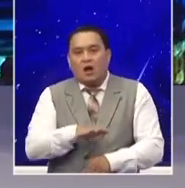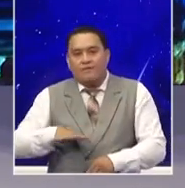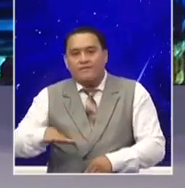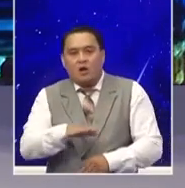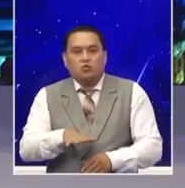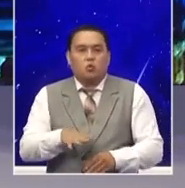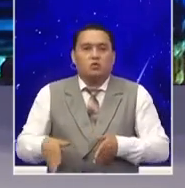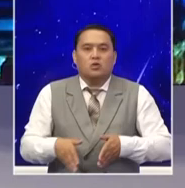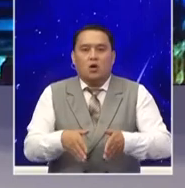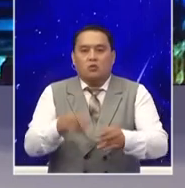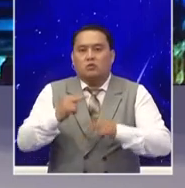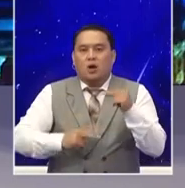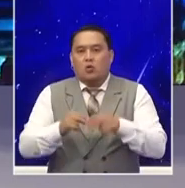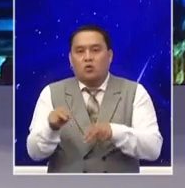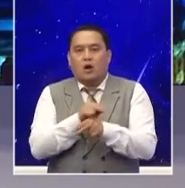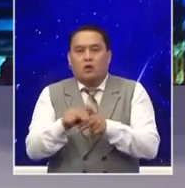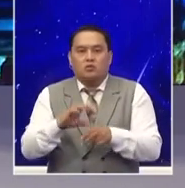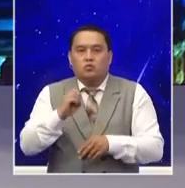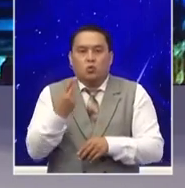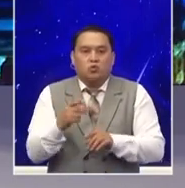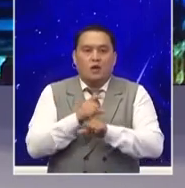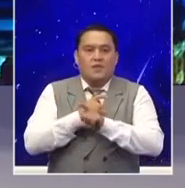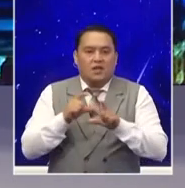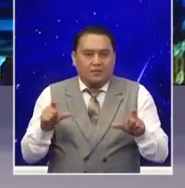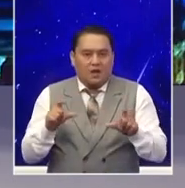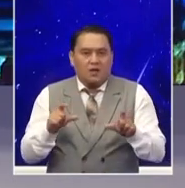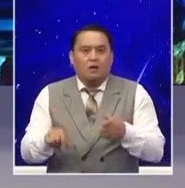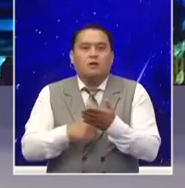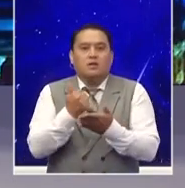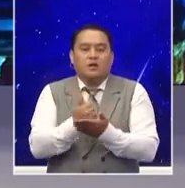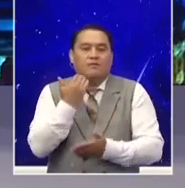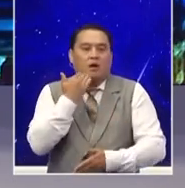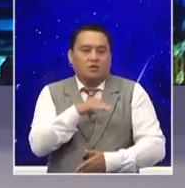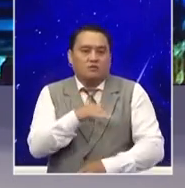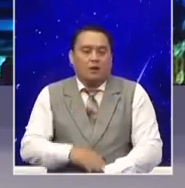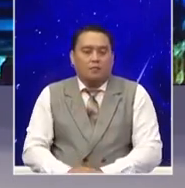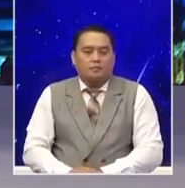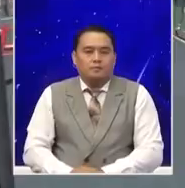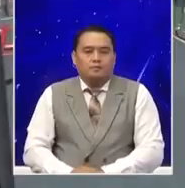детских площадок и дорог, строительство и реконструкция социальных объектов. В приоритете – качество.